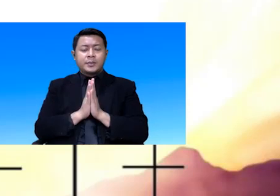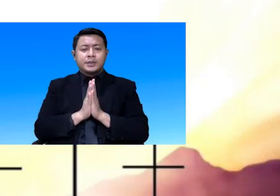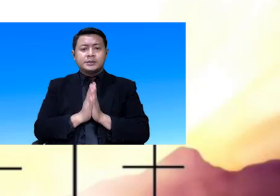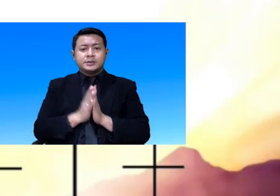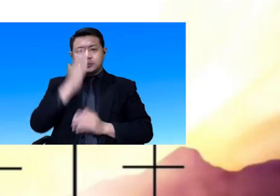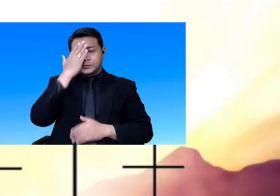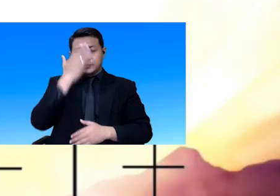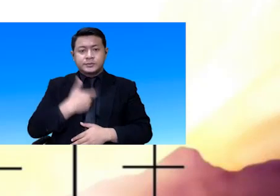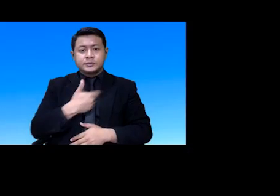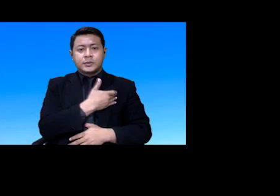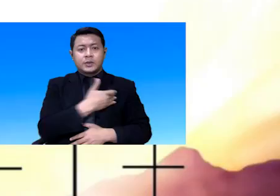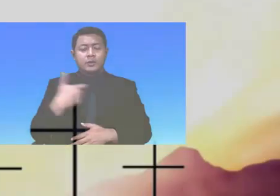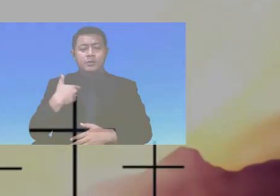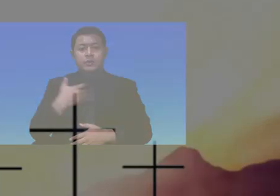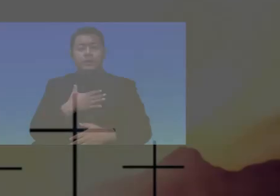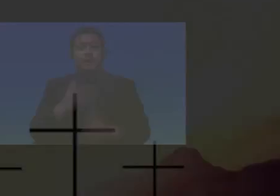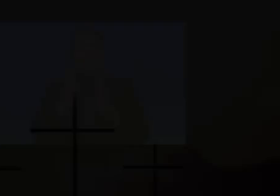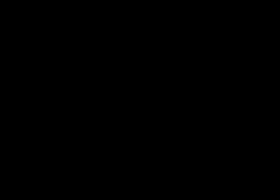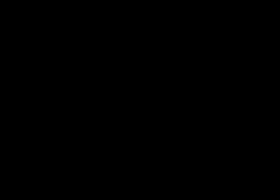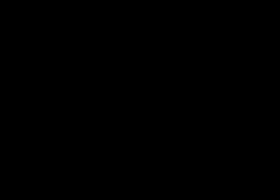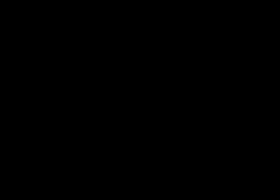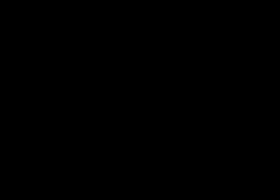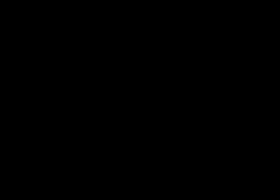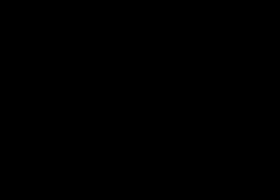Bapa, Putra, dan Roh Kudus. Amin.